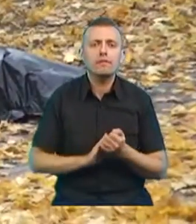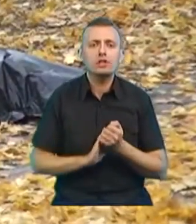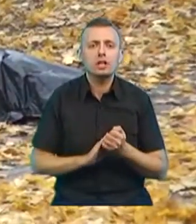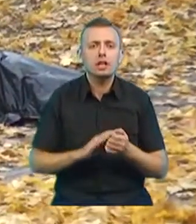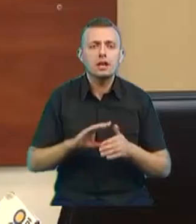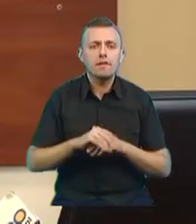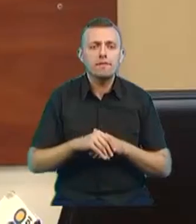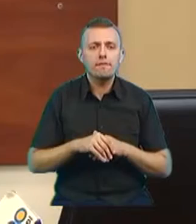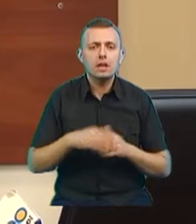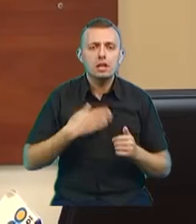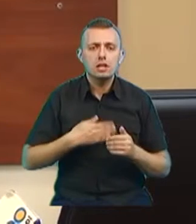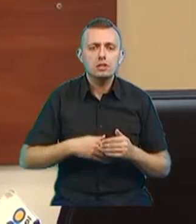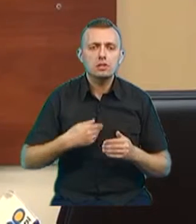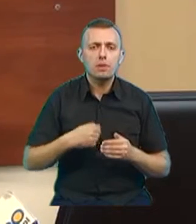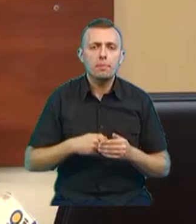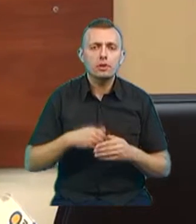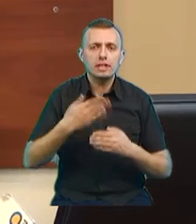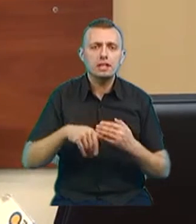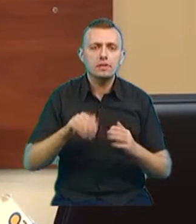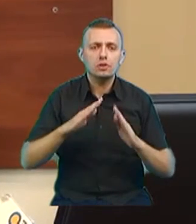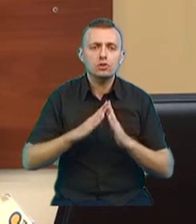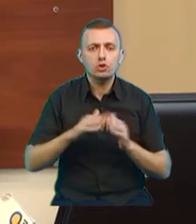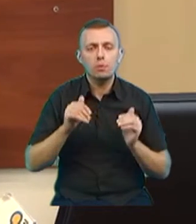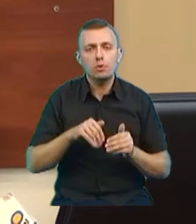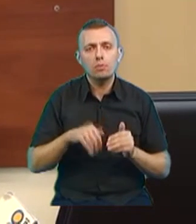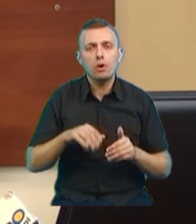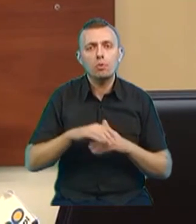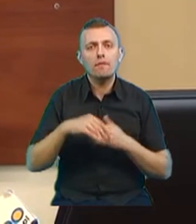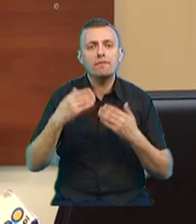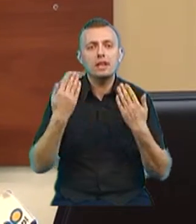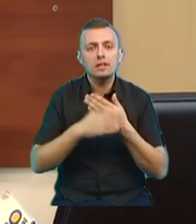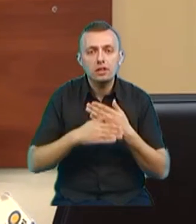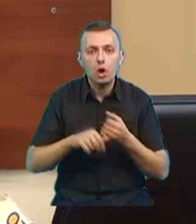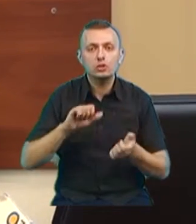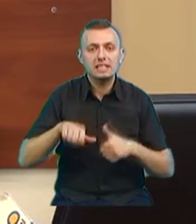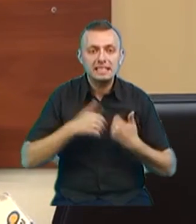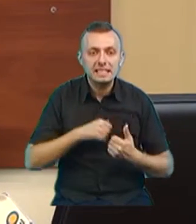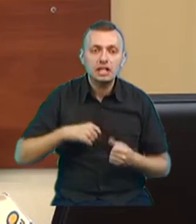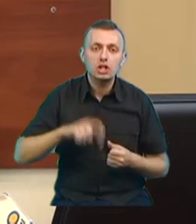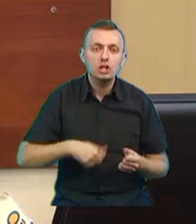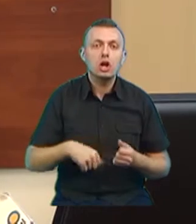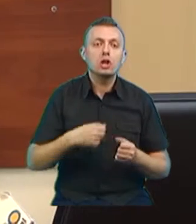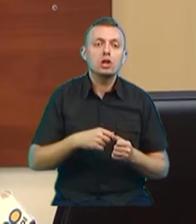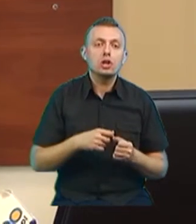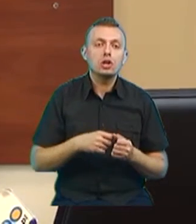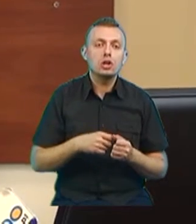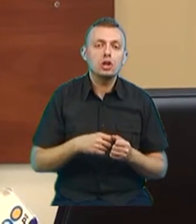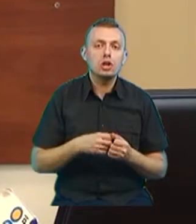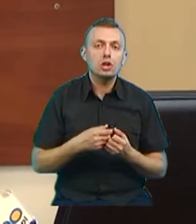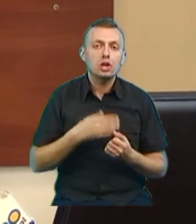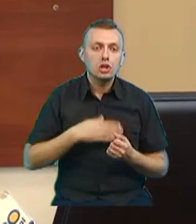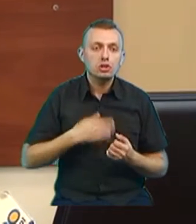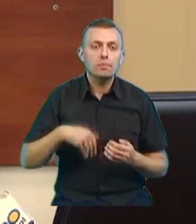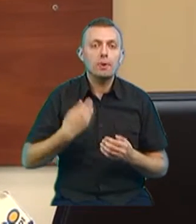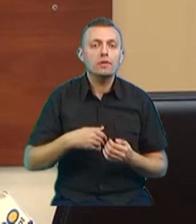niedzielę. Sekcja zwłok wykaże, co było bezpośrednią przyczyną śmierci mężczyzny. Będziemy szczegółowo pod nadzorem